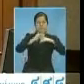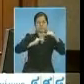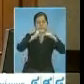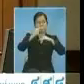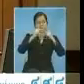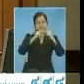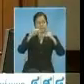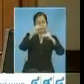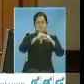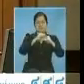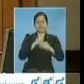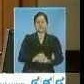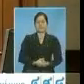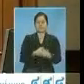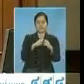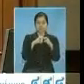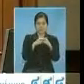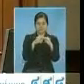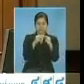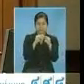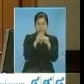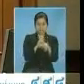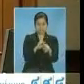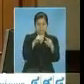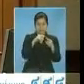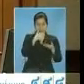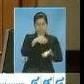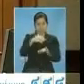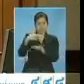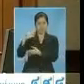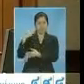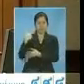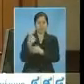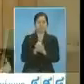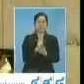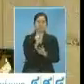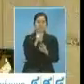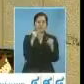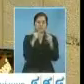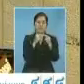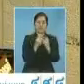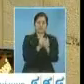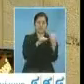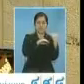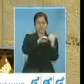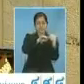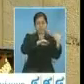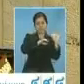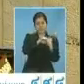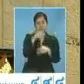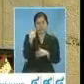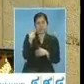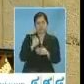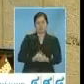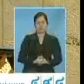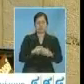ภาระในการขนส่งทั้งหมดก็จะเน้นหนักในการใช้การขนส่งทางถนนซะส่วนใหญ่ซึ่งก็มีผลทำ